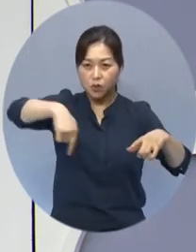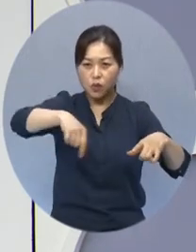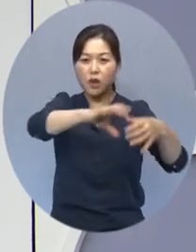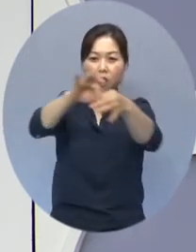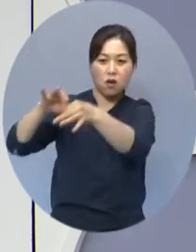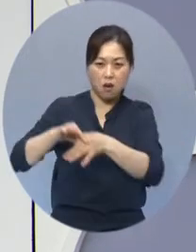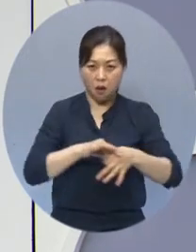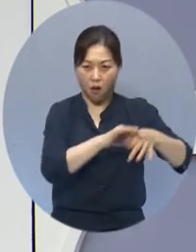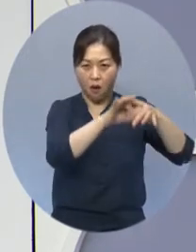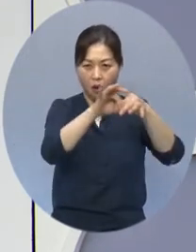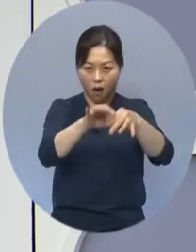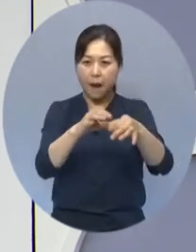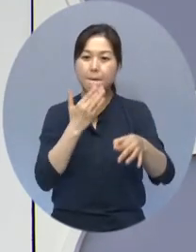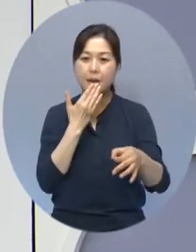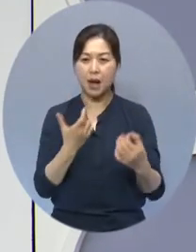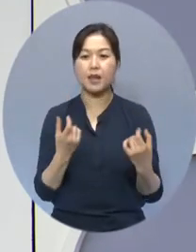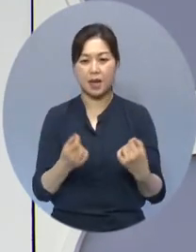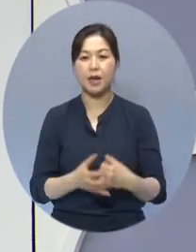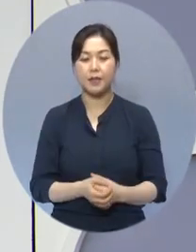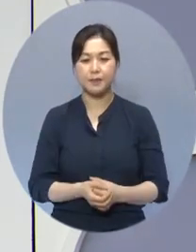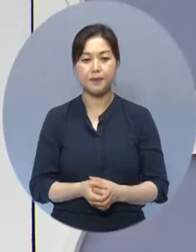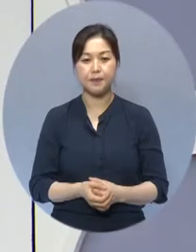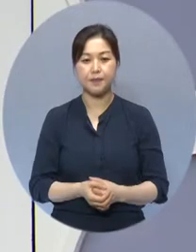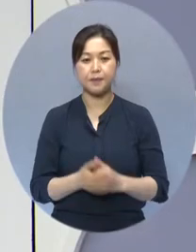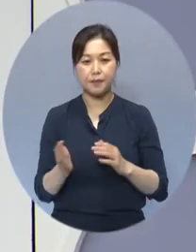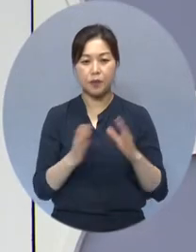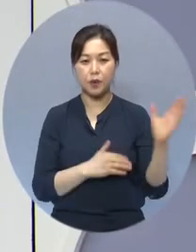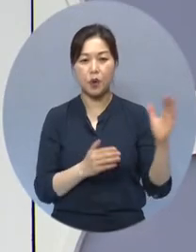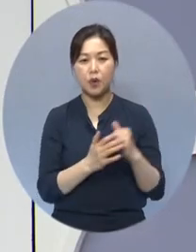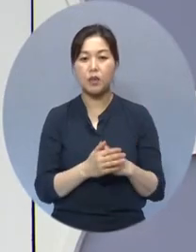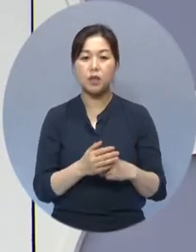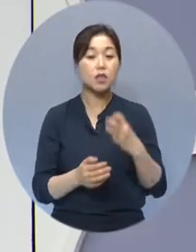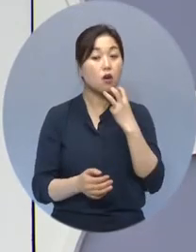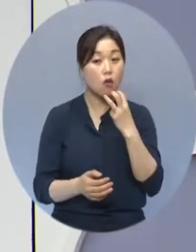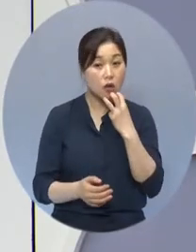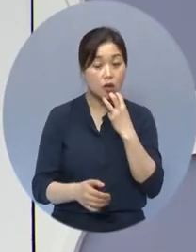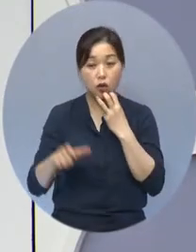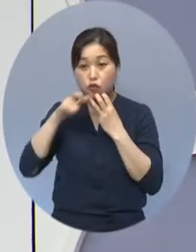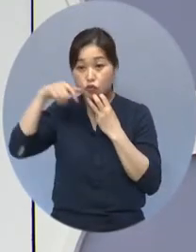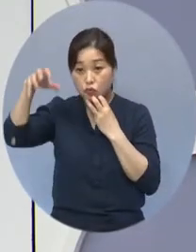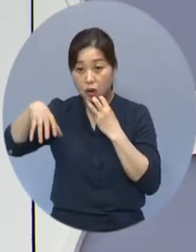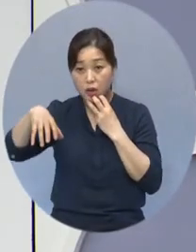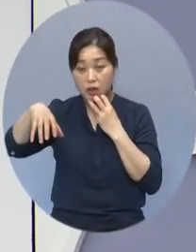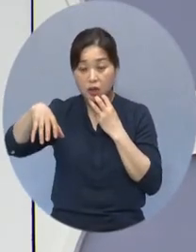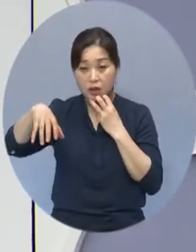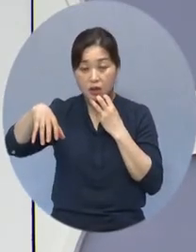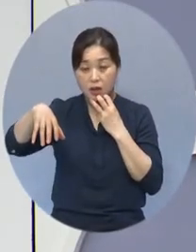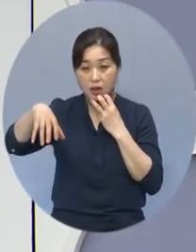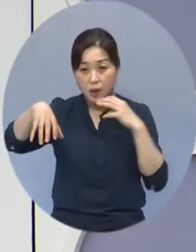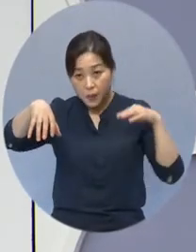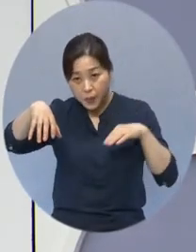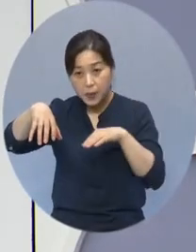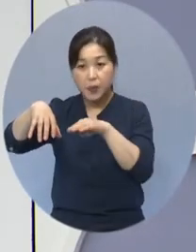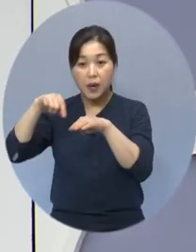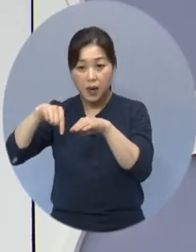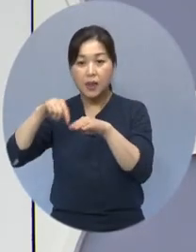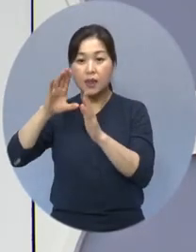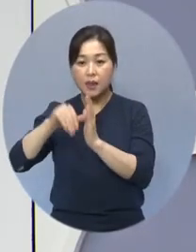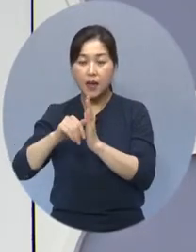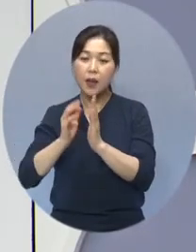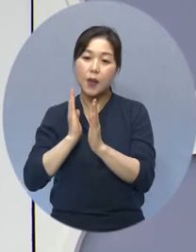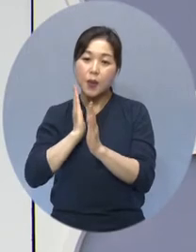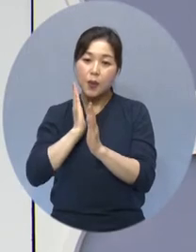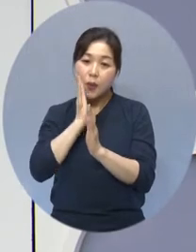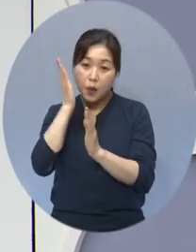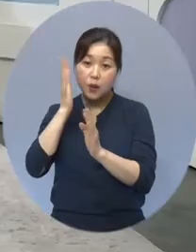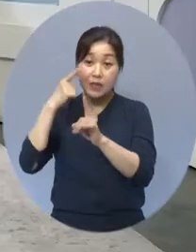있다. 그다음에 이제 우리가 서울에서 이제 수원을 가다 보면 녹십자가 있어요. 네, 우측에.